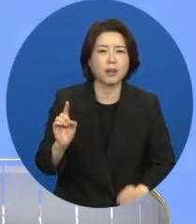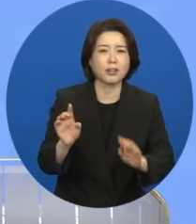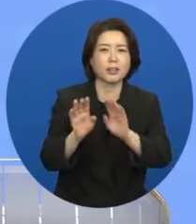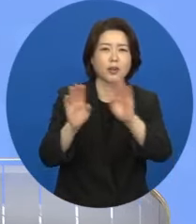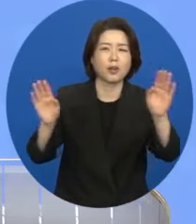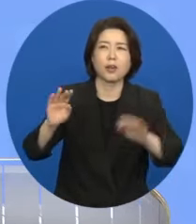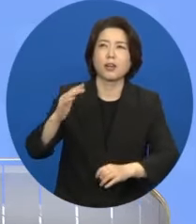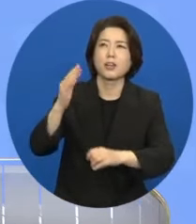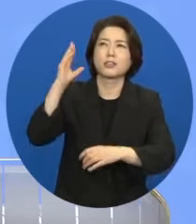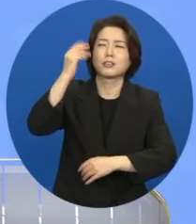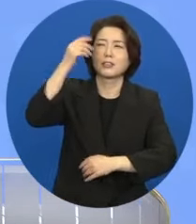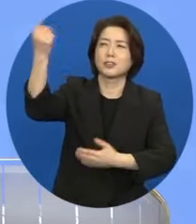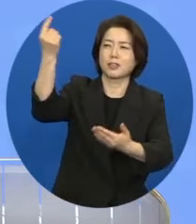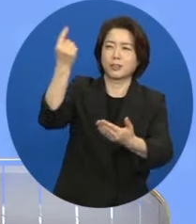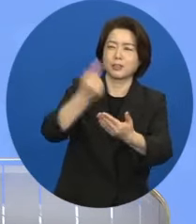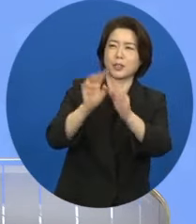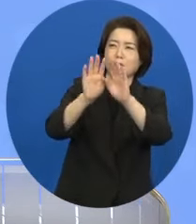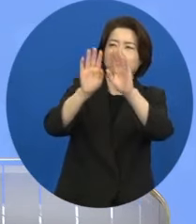확